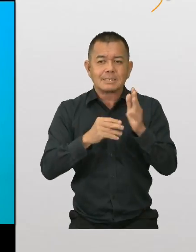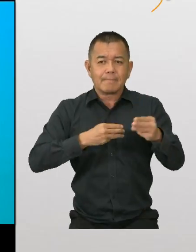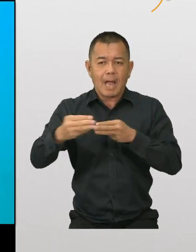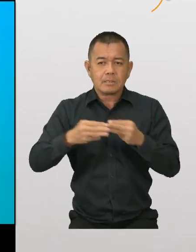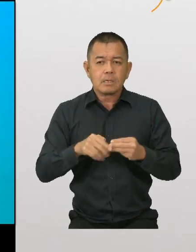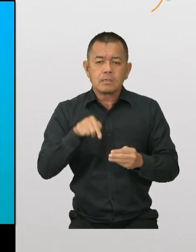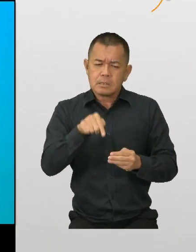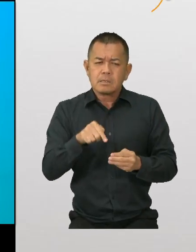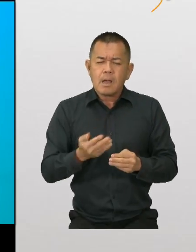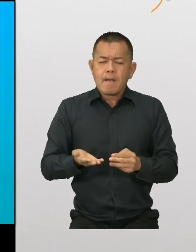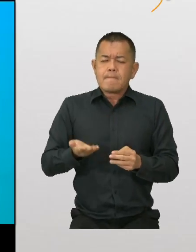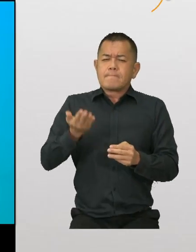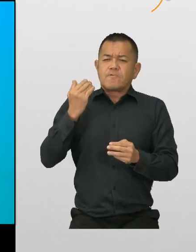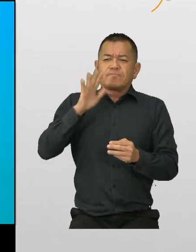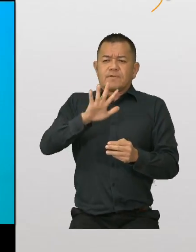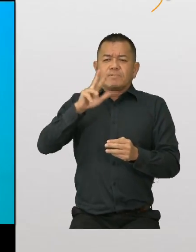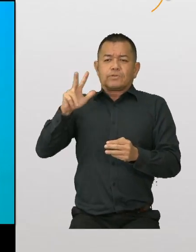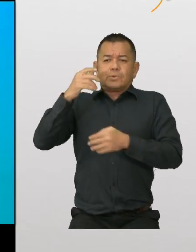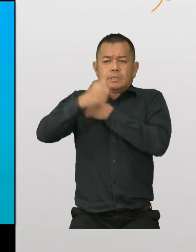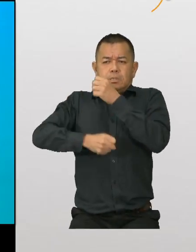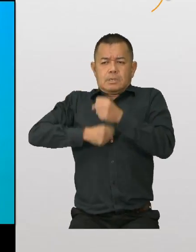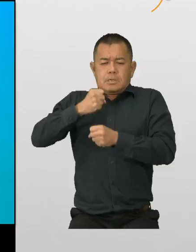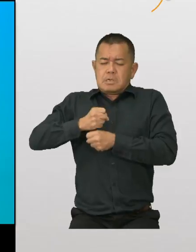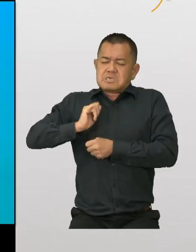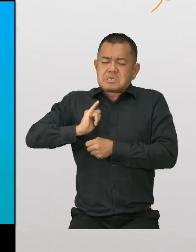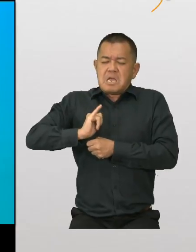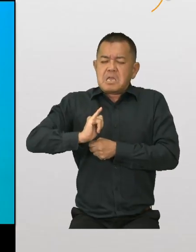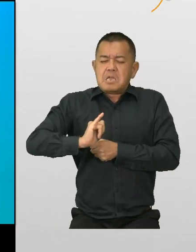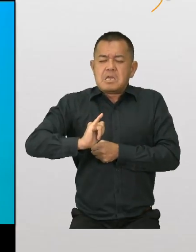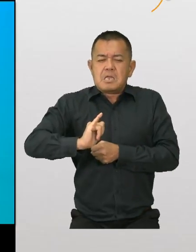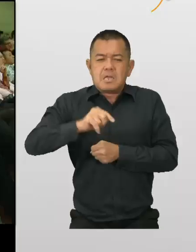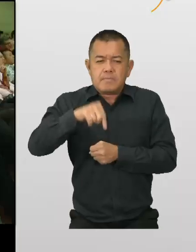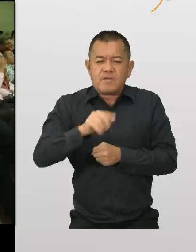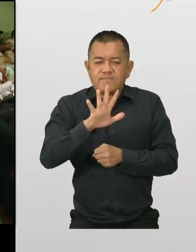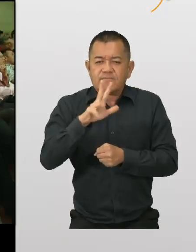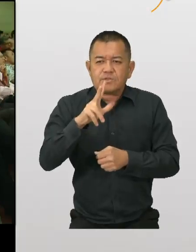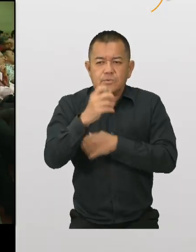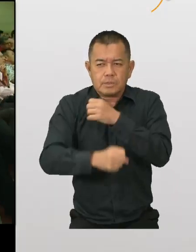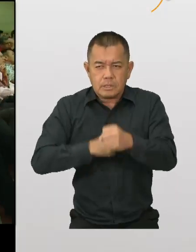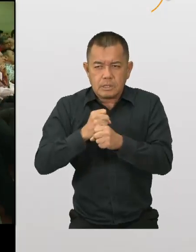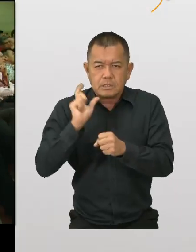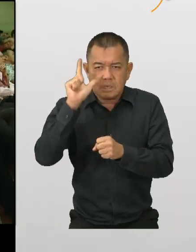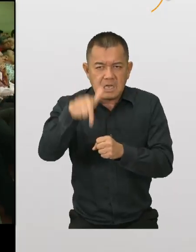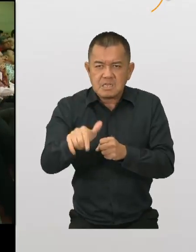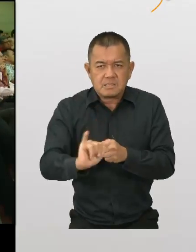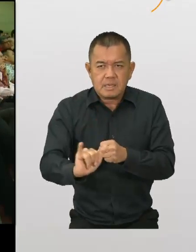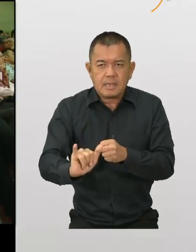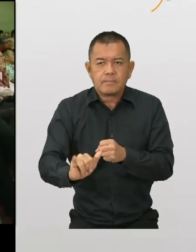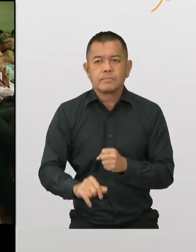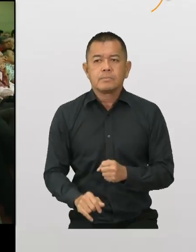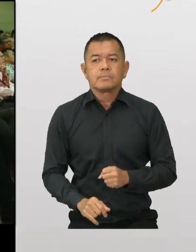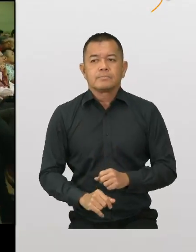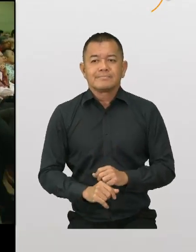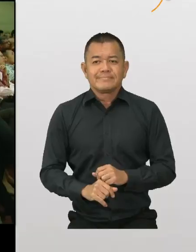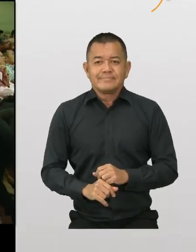years ago. 53年后的 That 今 is still 天 the case 还 today, 是这样 53 years later. 如果你 And 有 if 留 you 意 read 最近的新闻 newspapers 报道， recently 尤其关于我